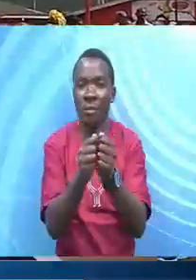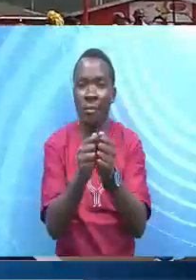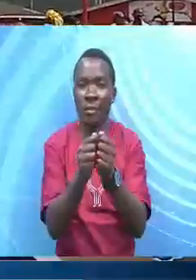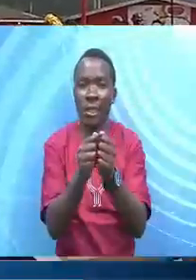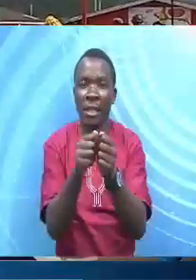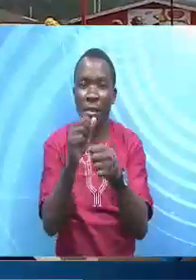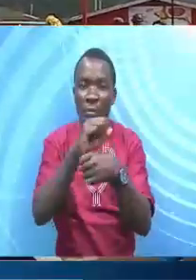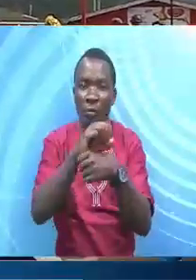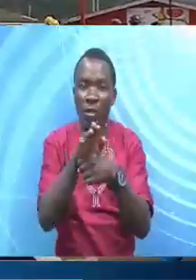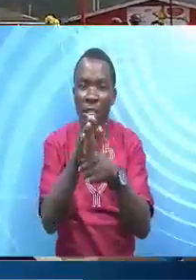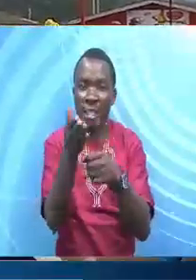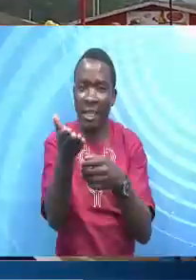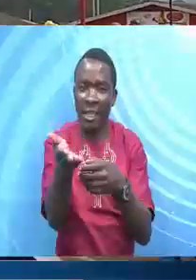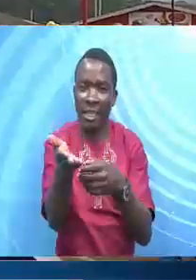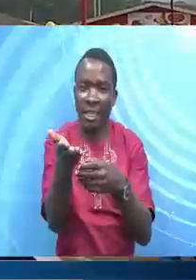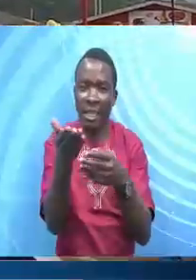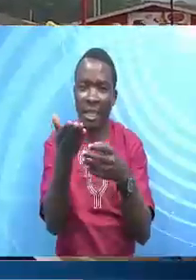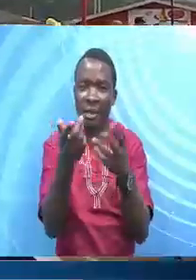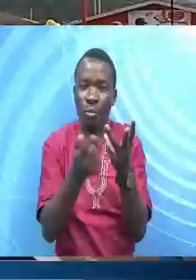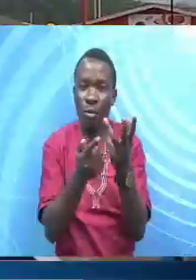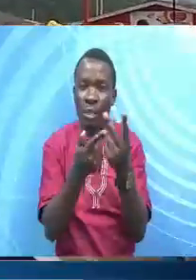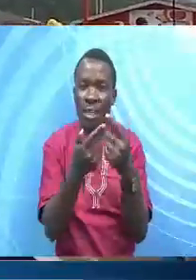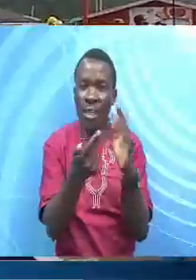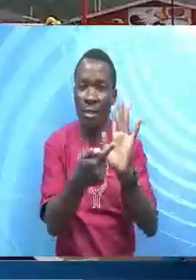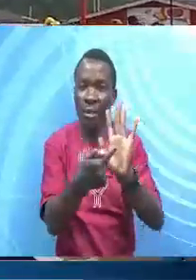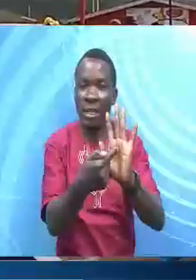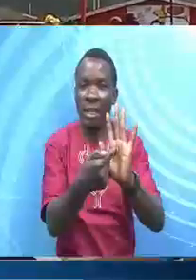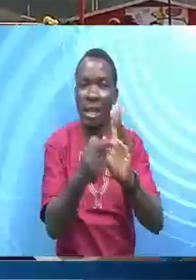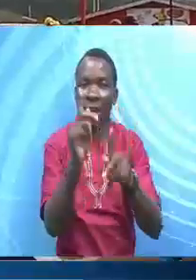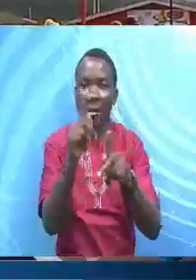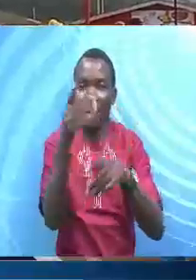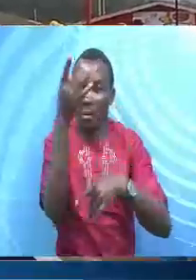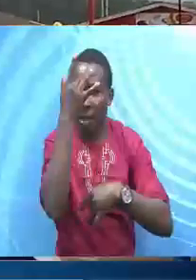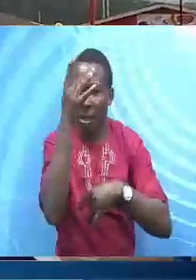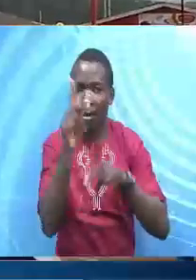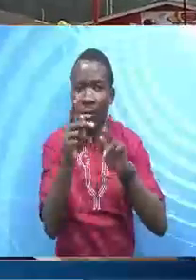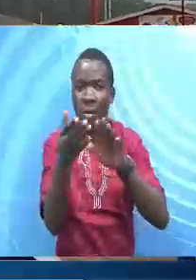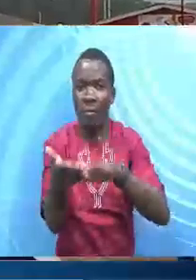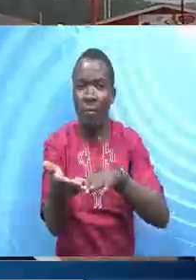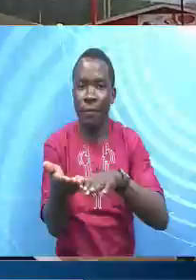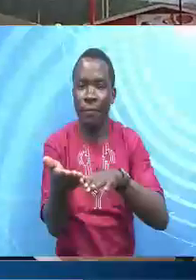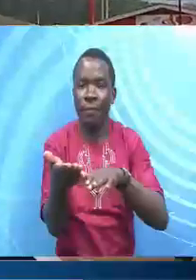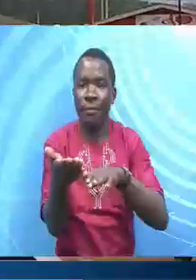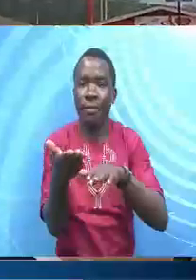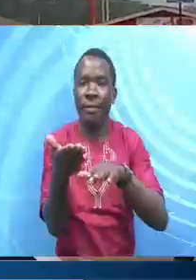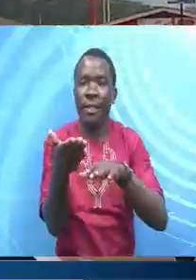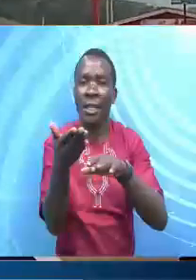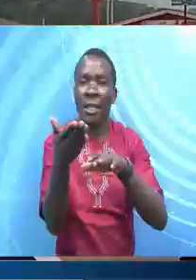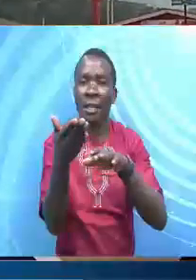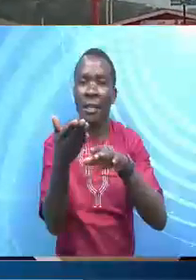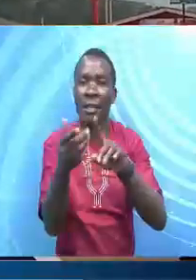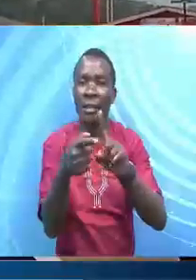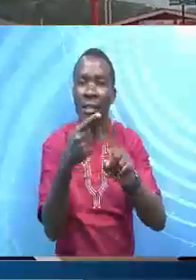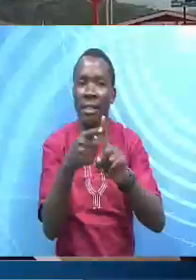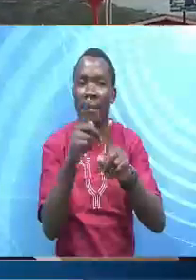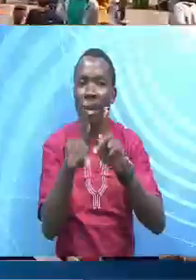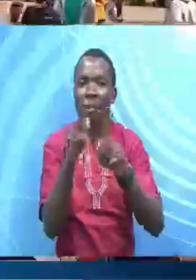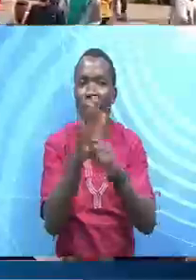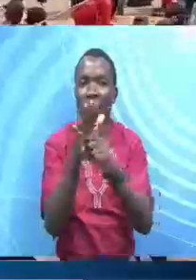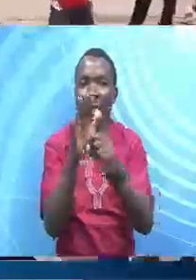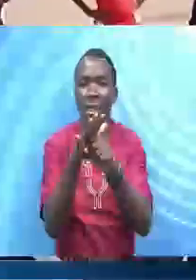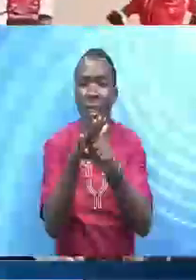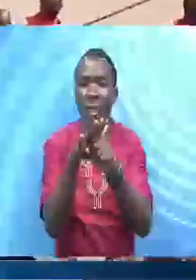coronavirus irahari imibare irabyigaragariza ari abandura ari abitaba Imana dutwara abantu benshi. Ubutumwa